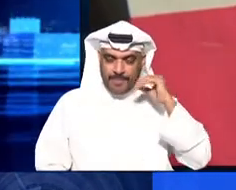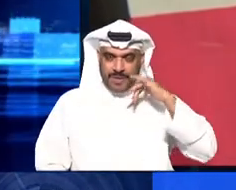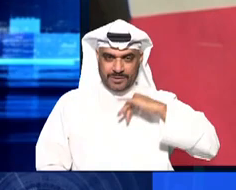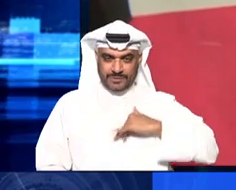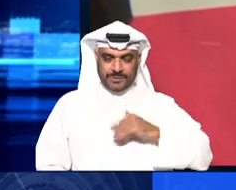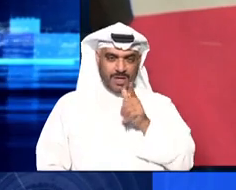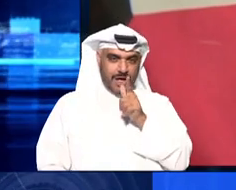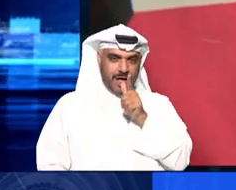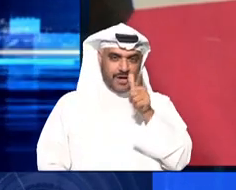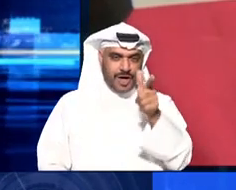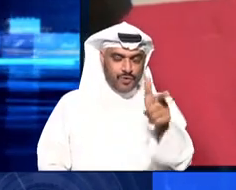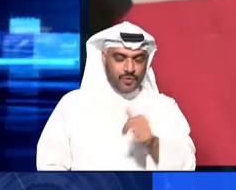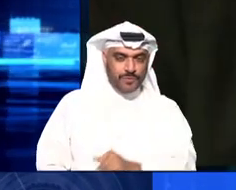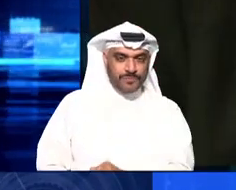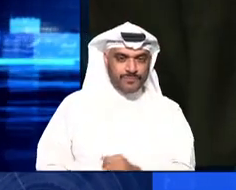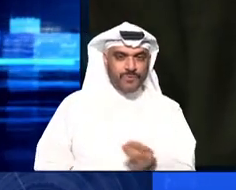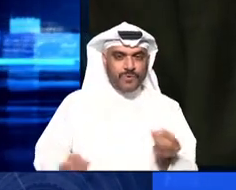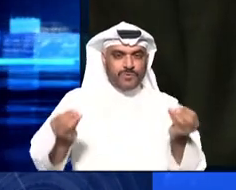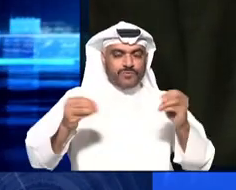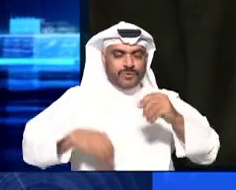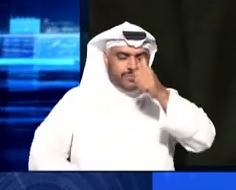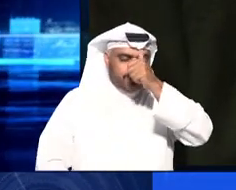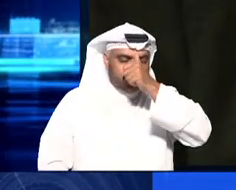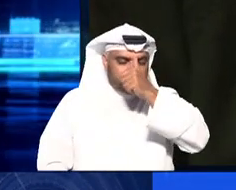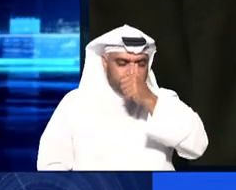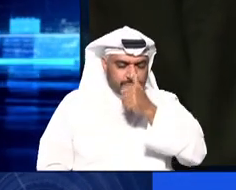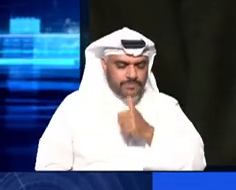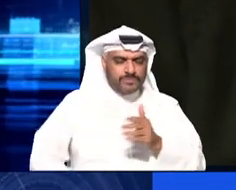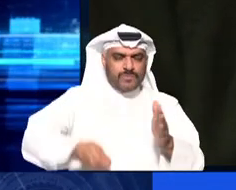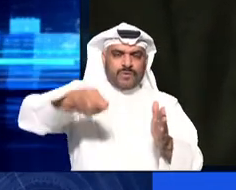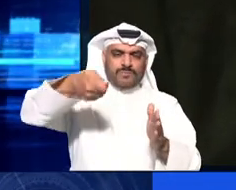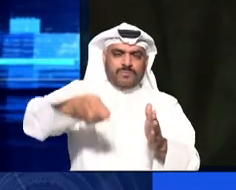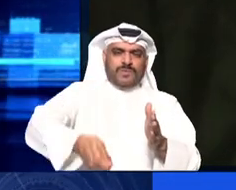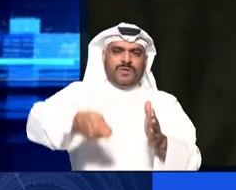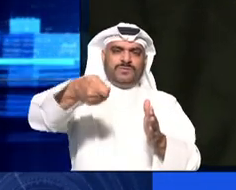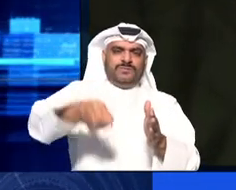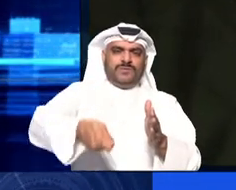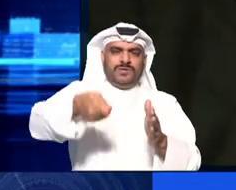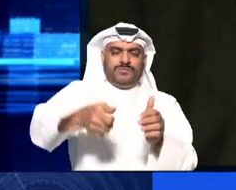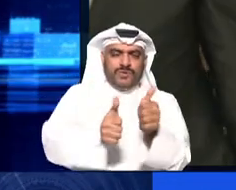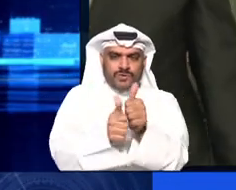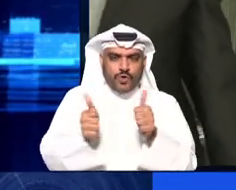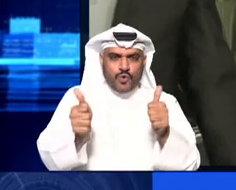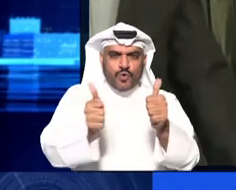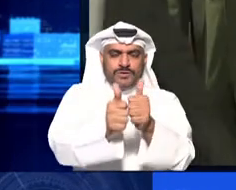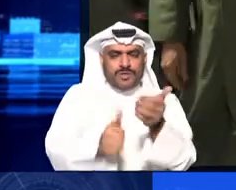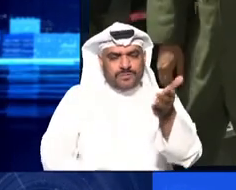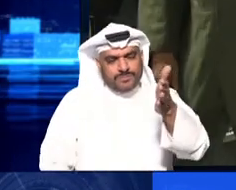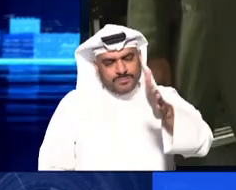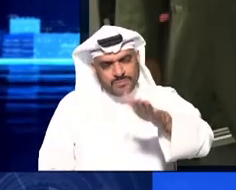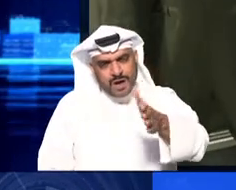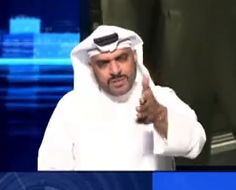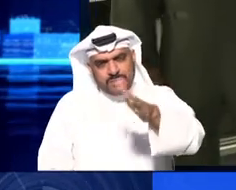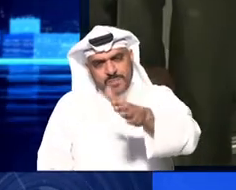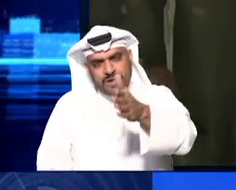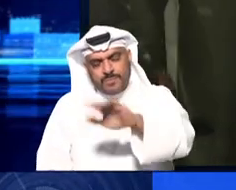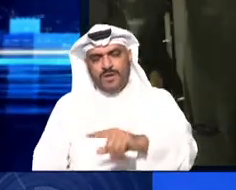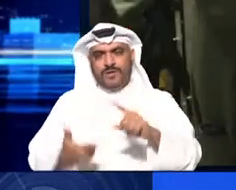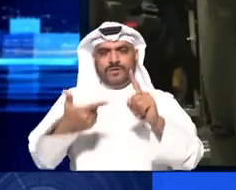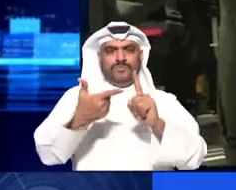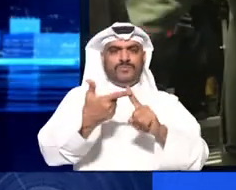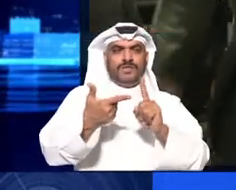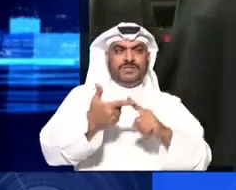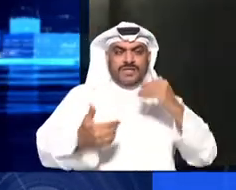أتوجه بخالص تعازينا لذوي الضحايا، وخالص أمنياتنا